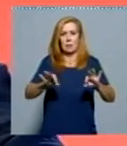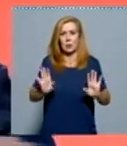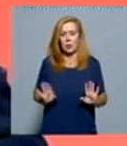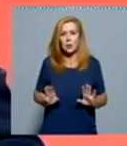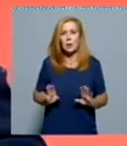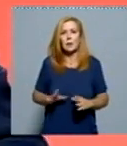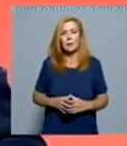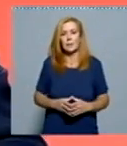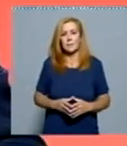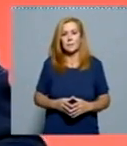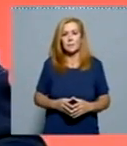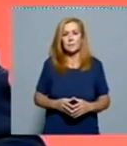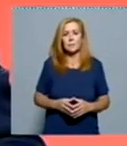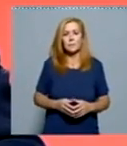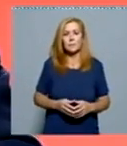Διότι